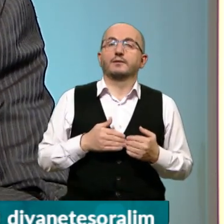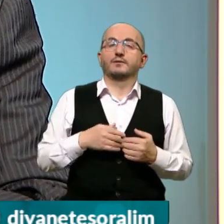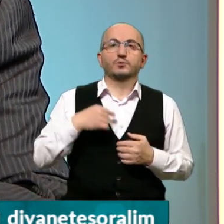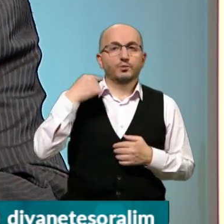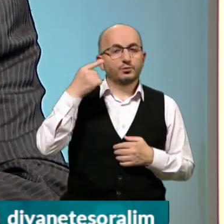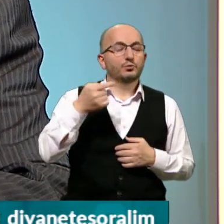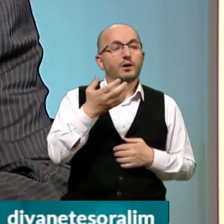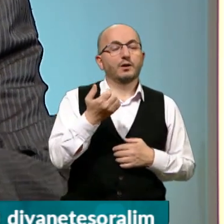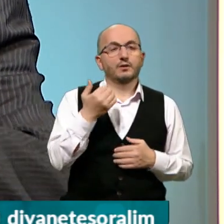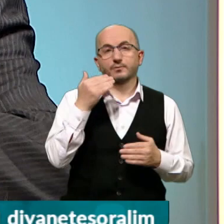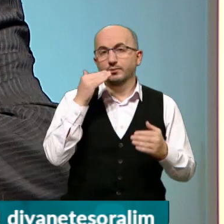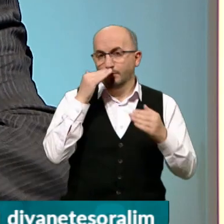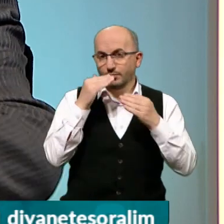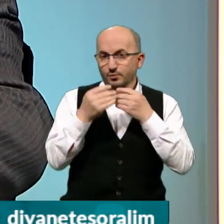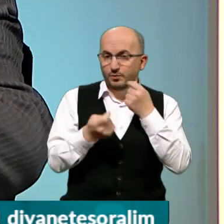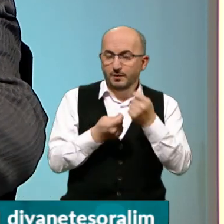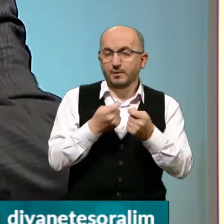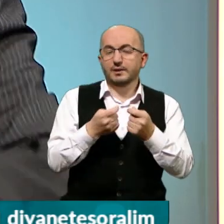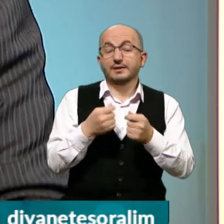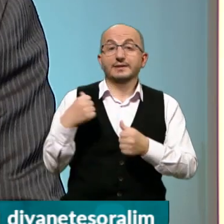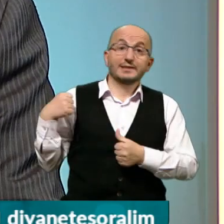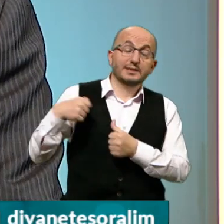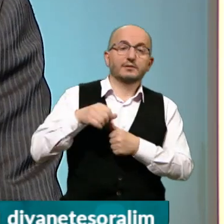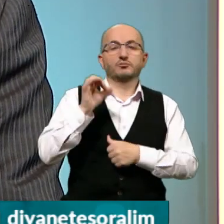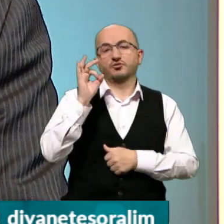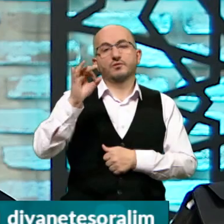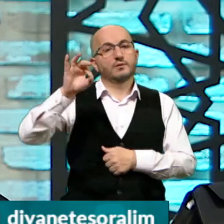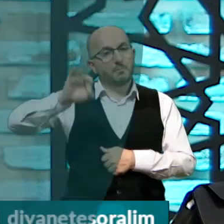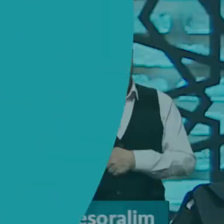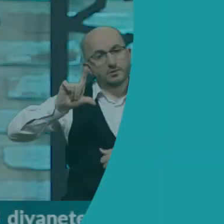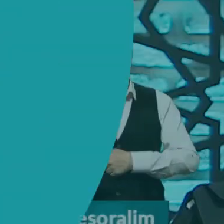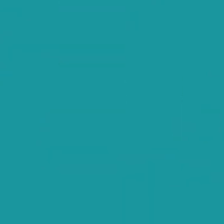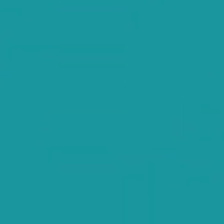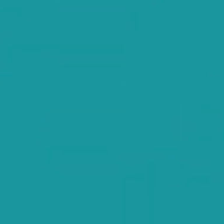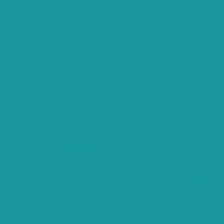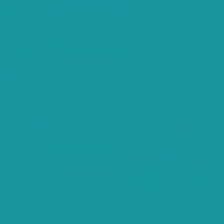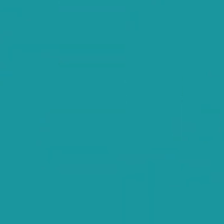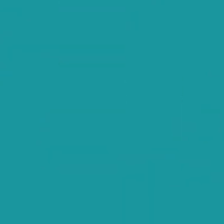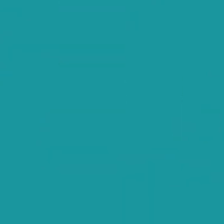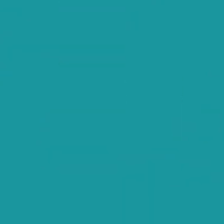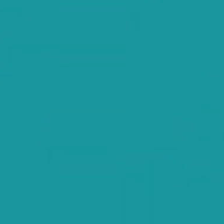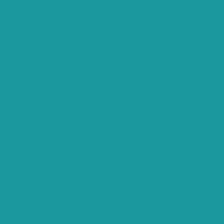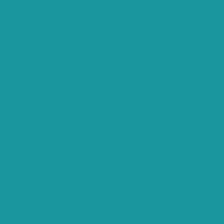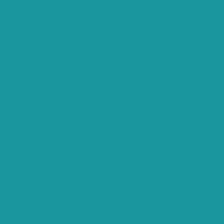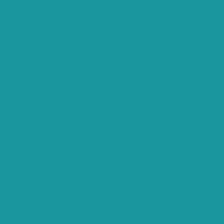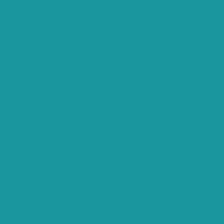görüşü alıp uygulamalı ve yeniden sıfırdan başlamalıdır Eyvallah teşekkür ederim bu